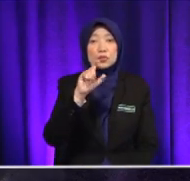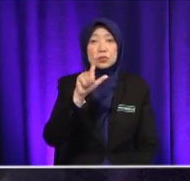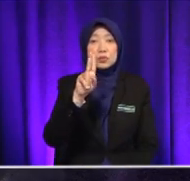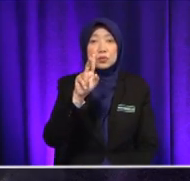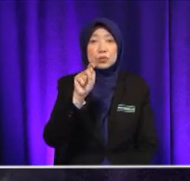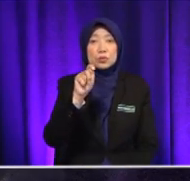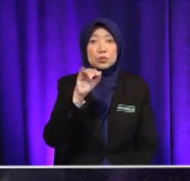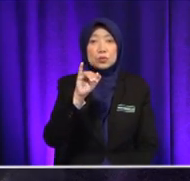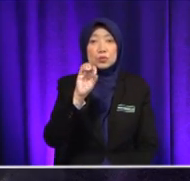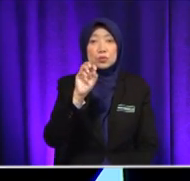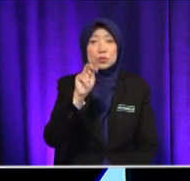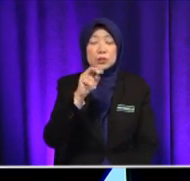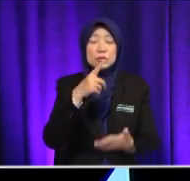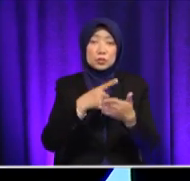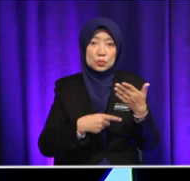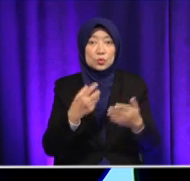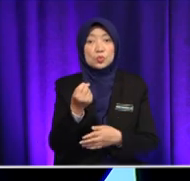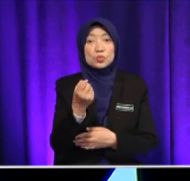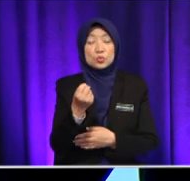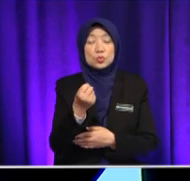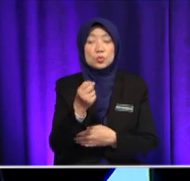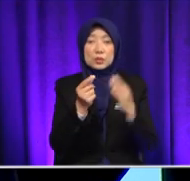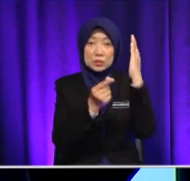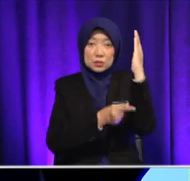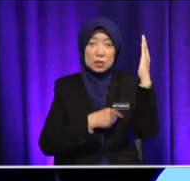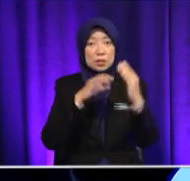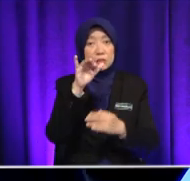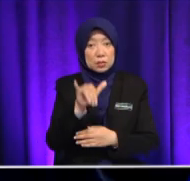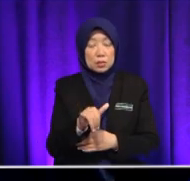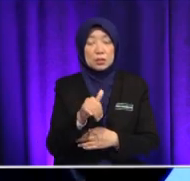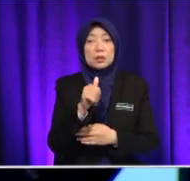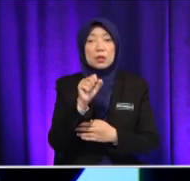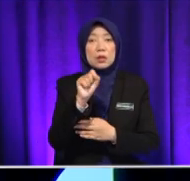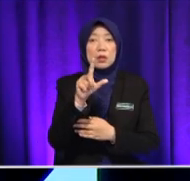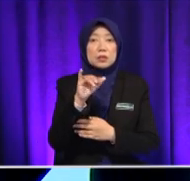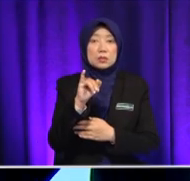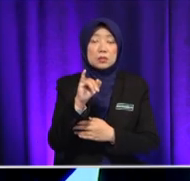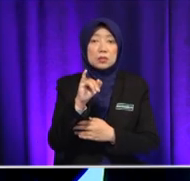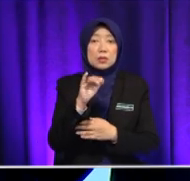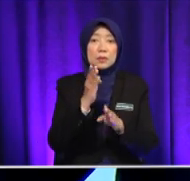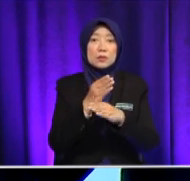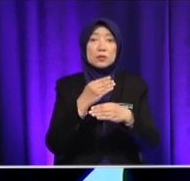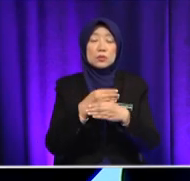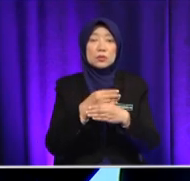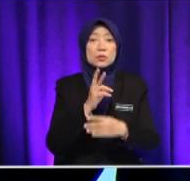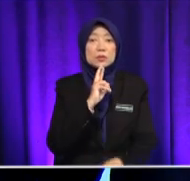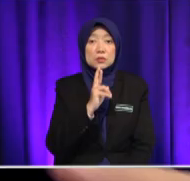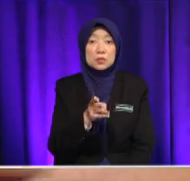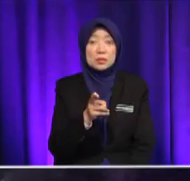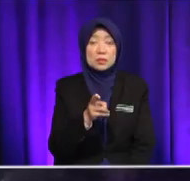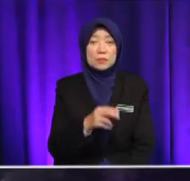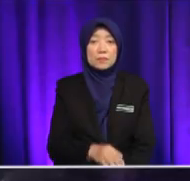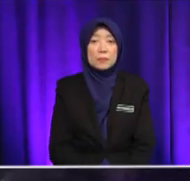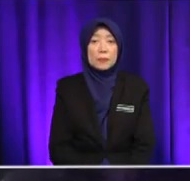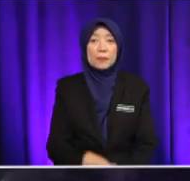adalah susu getah asli. Dia dalam bentuk cecair. Baik. Okey, sebelum